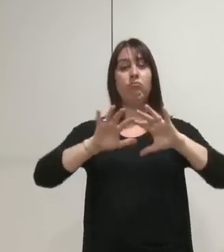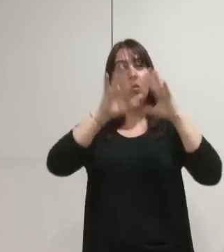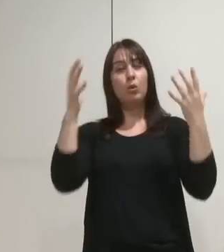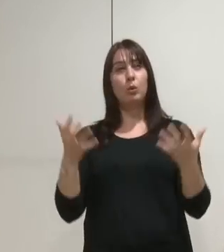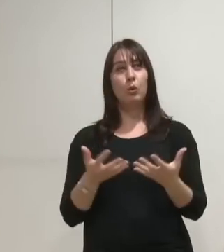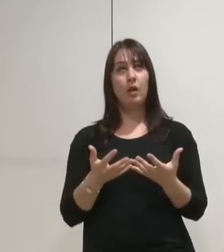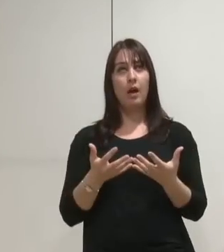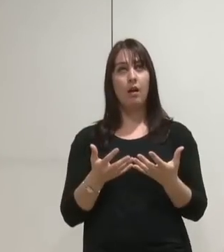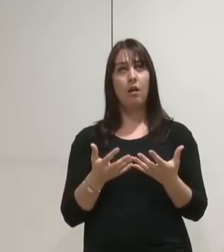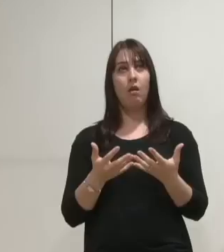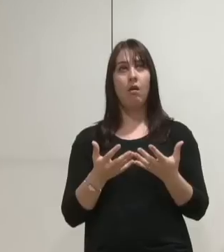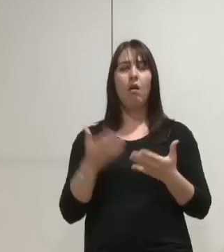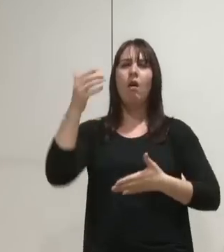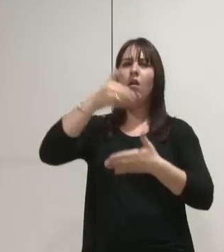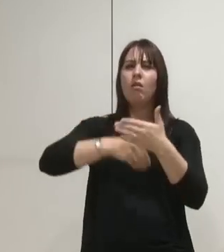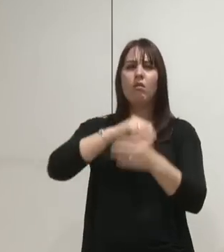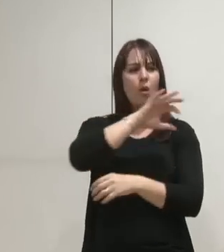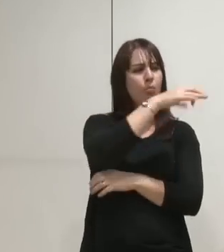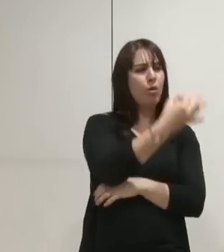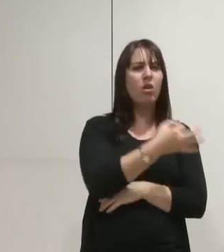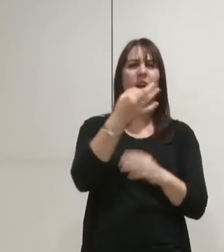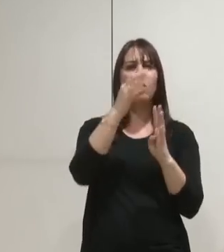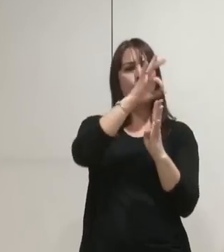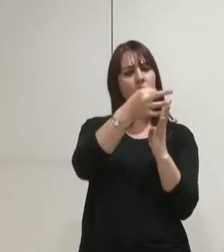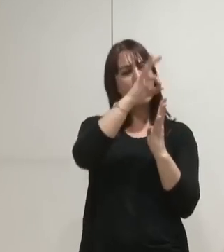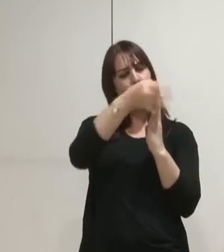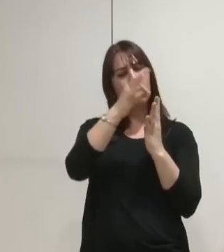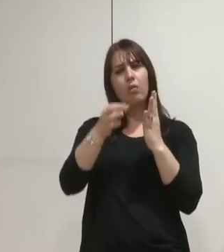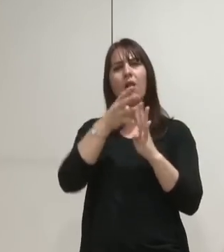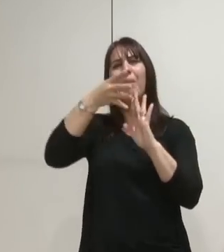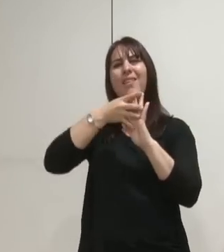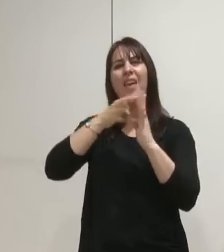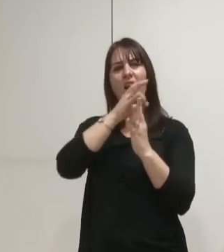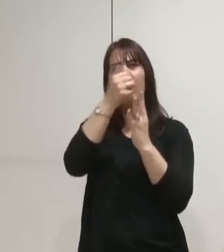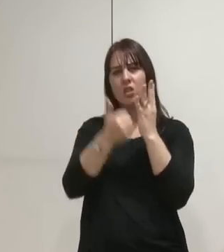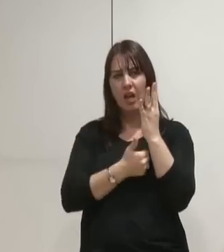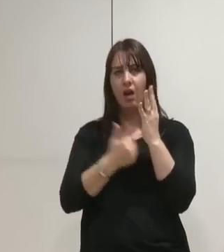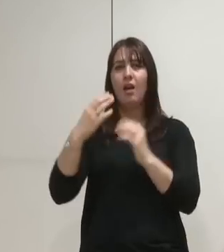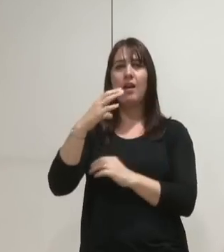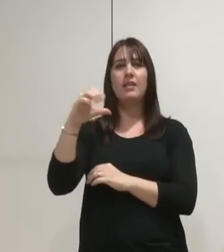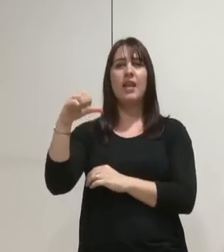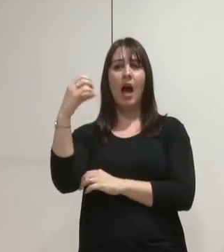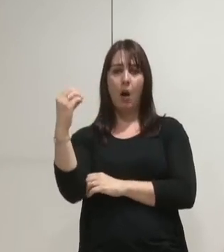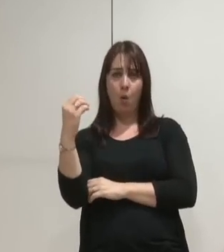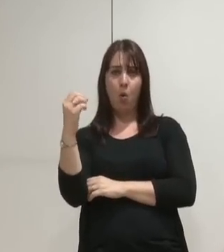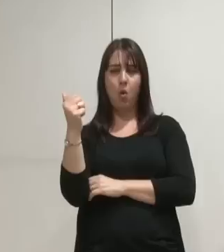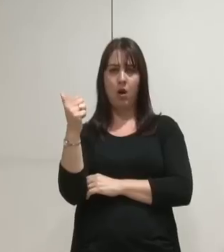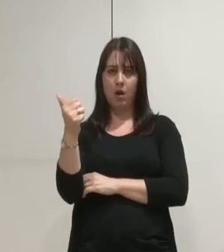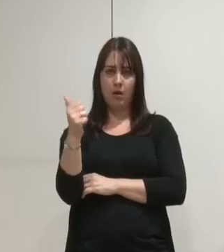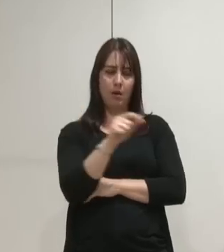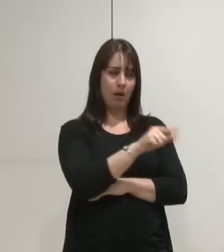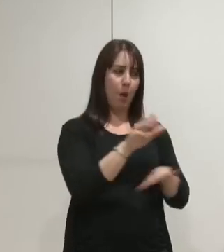Contu des pourcentages attribu à chacun des critères laa a cl le